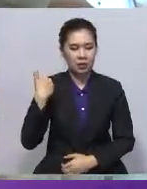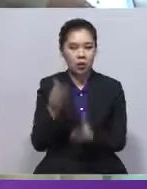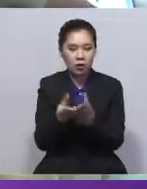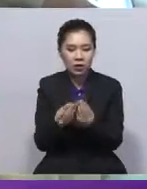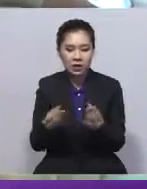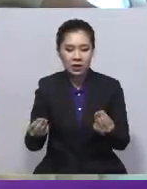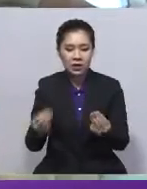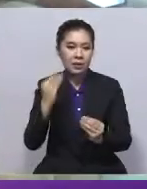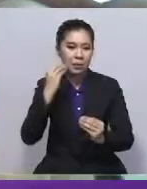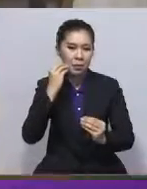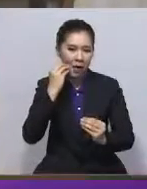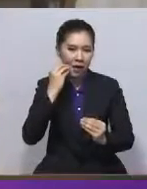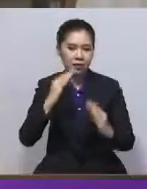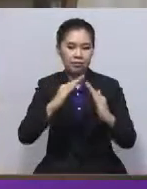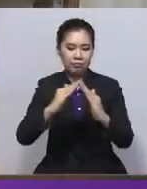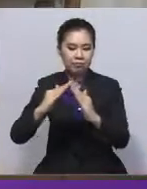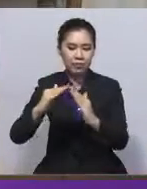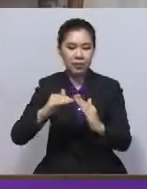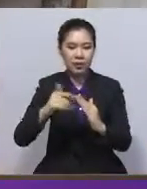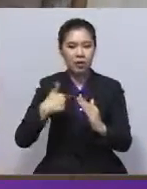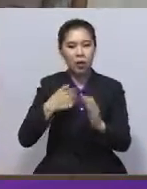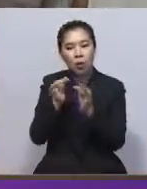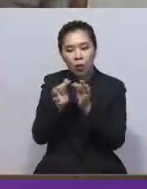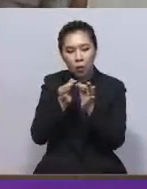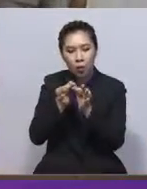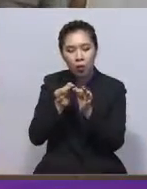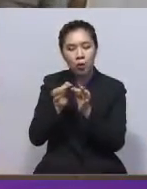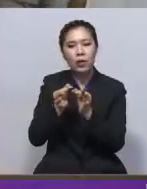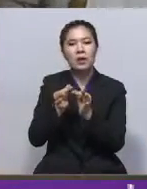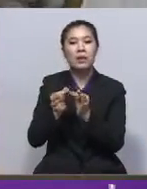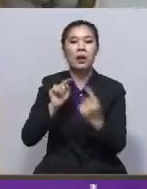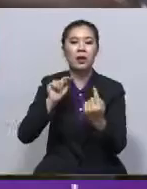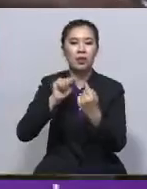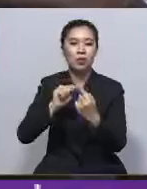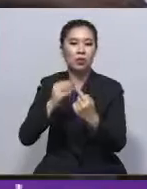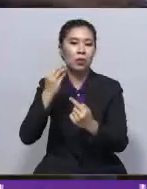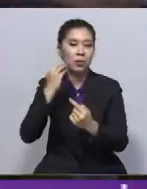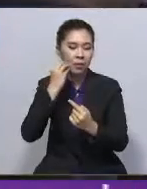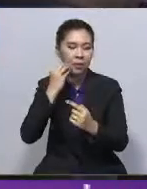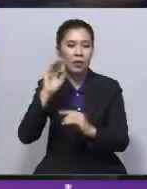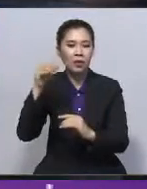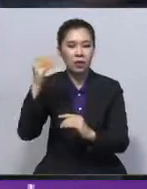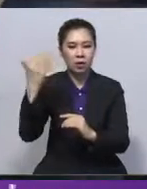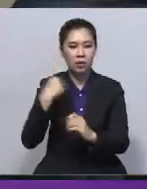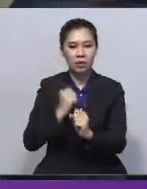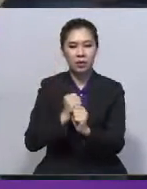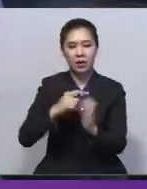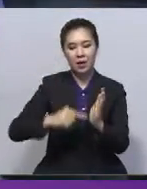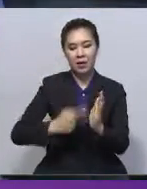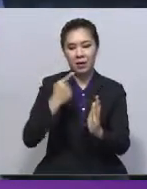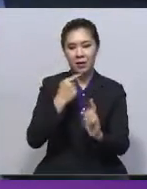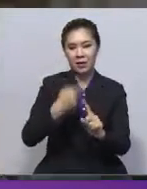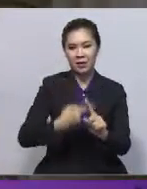กว่า60ครัวเรือนโดยจะเร่งทำความเข้าใจเป็นรายครอบครัวคาดว่าจะประกวดราคาและเริ่มก่อสร้างในเดือนมีนาค